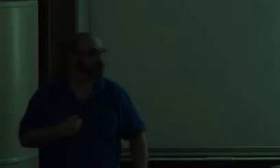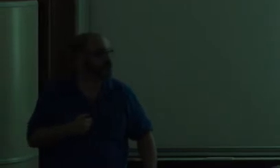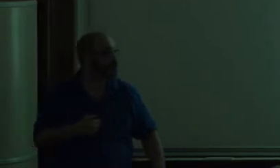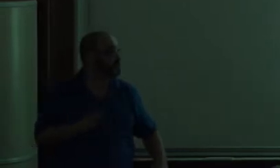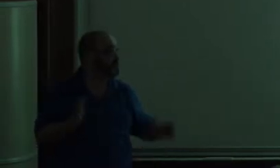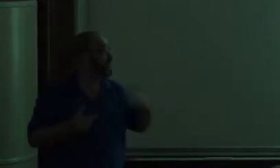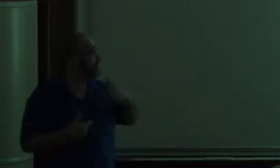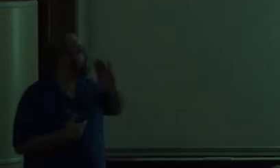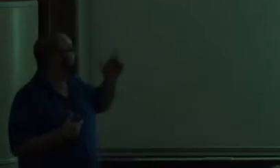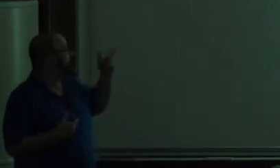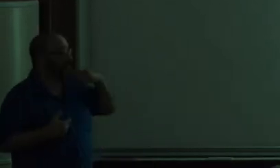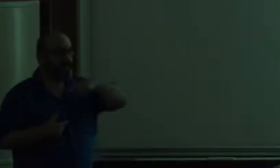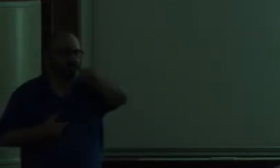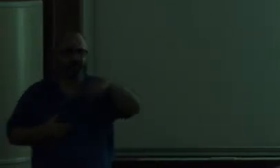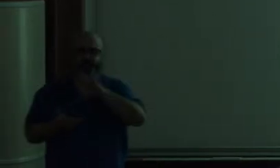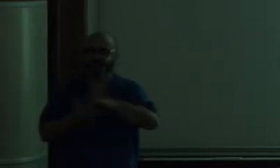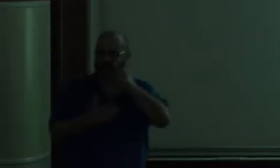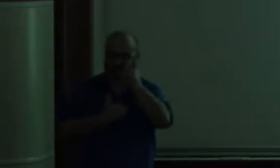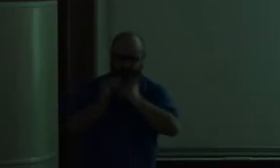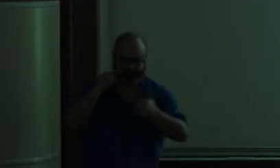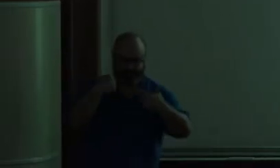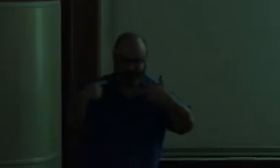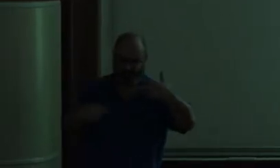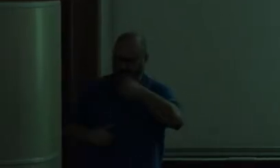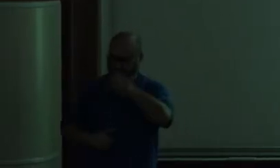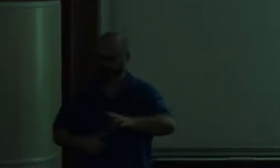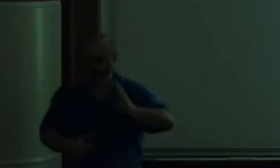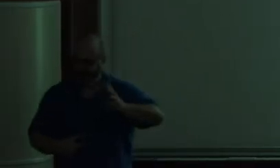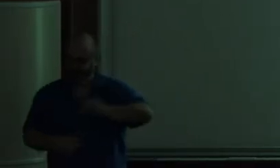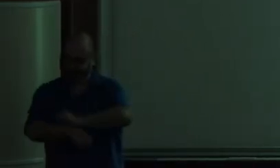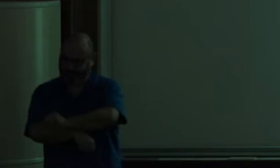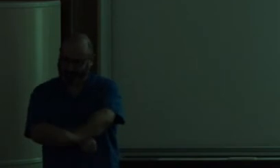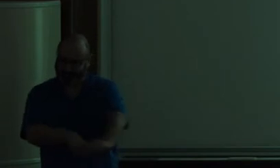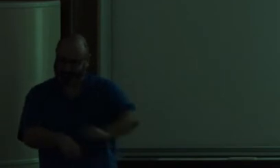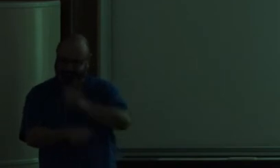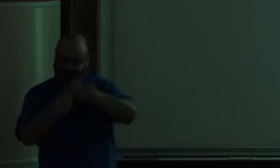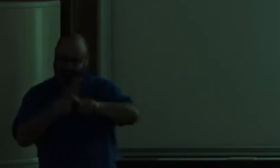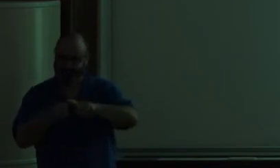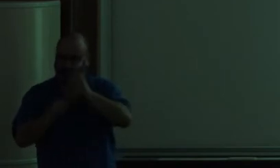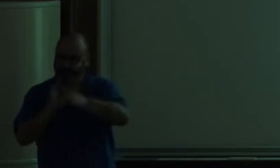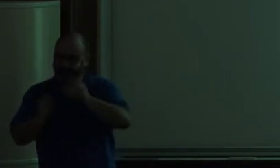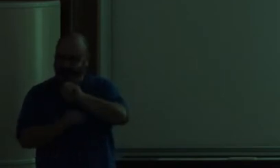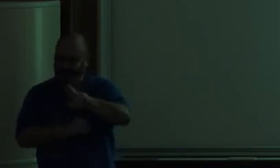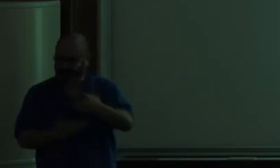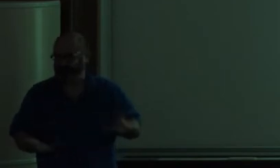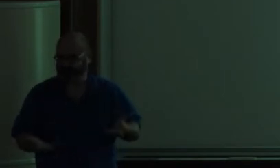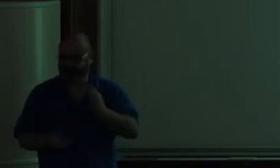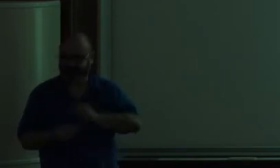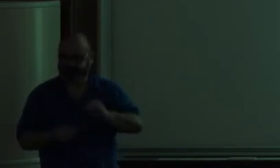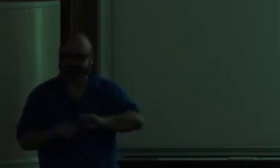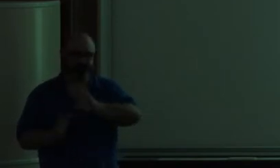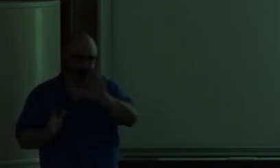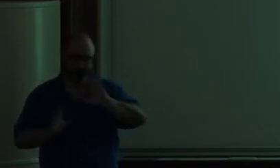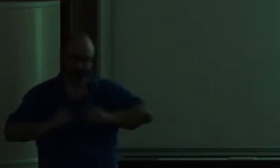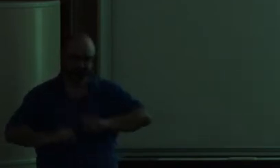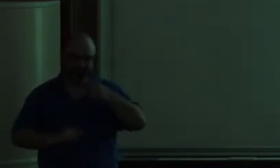Parce que je ne sais pas pour vous, mais quand vous avez vu le programme, vous vous êtes dit, il y a un mec qui va faire une conf pendant une heure sur la boucle fort. Alors, je vous rassure tout de